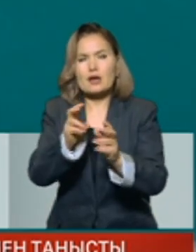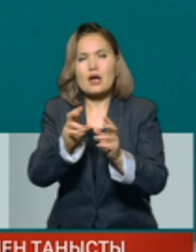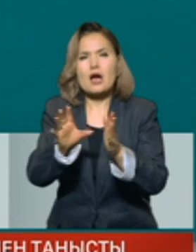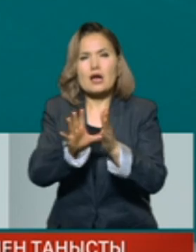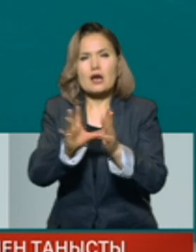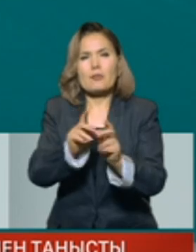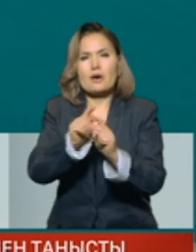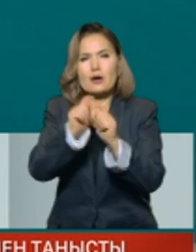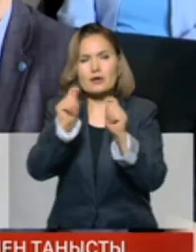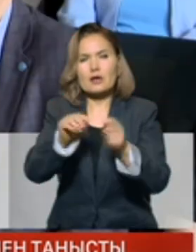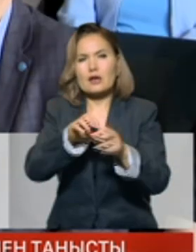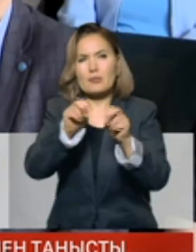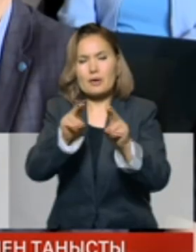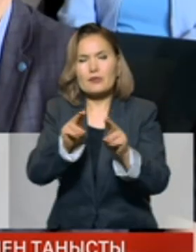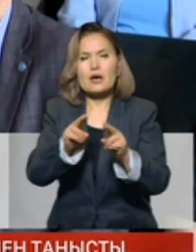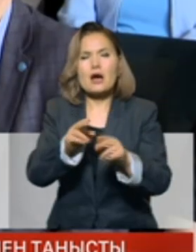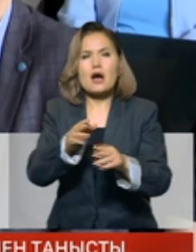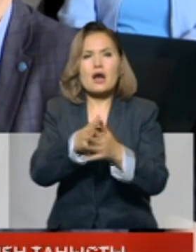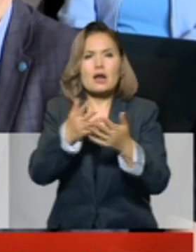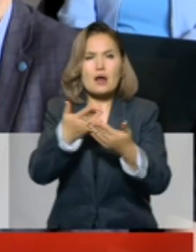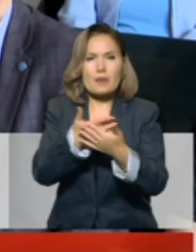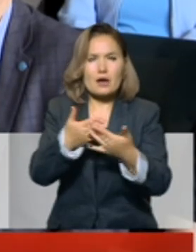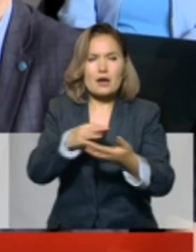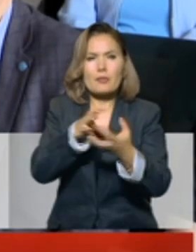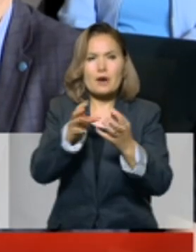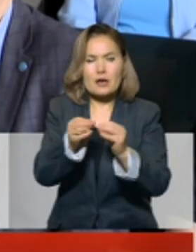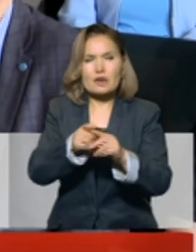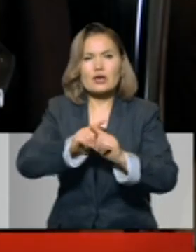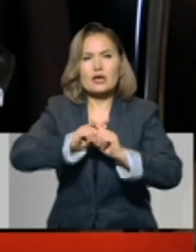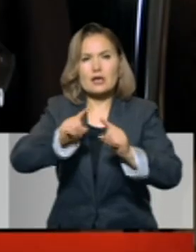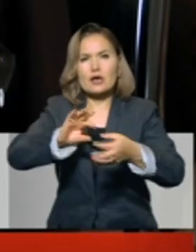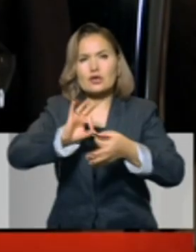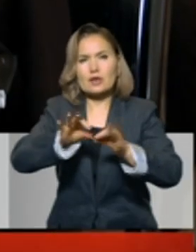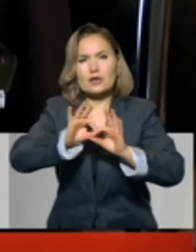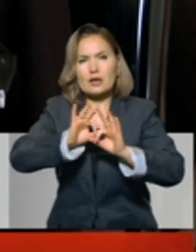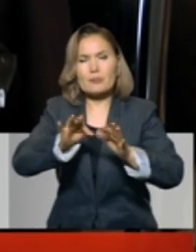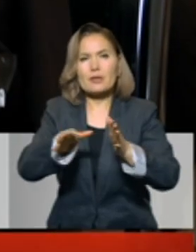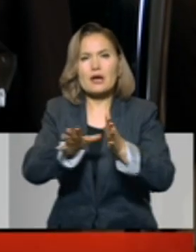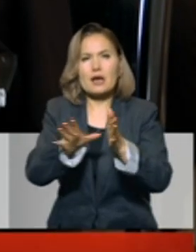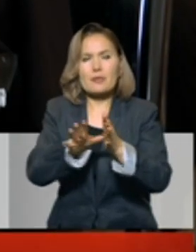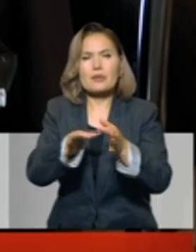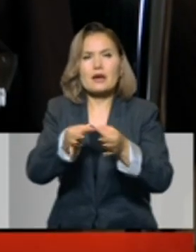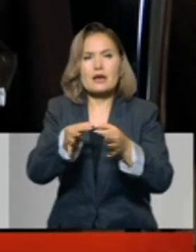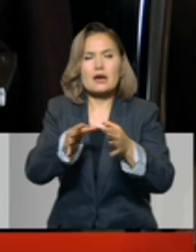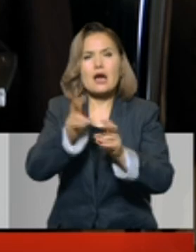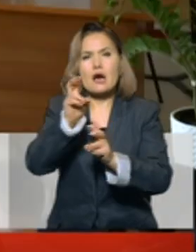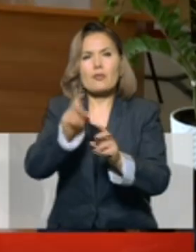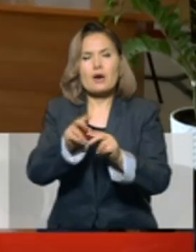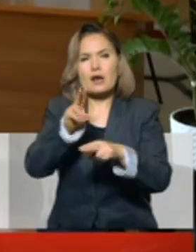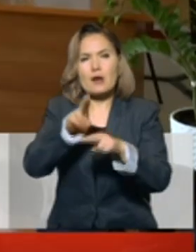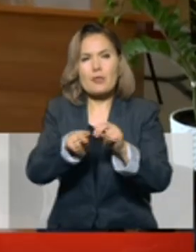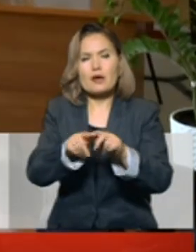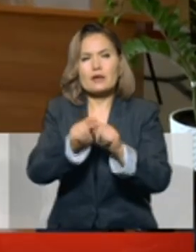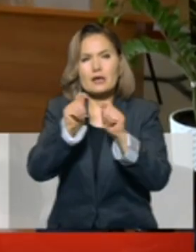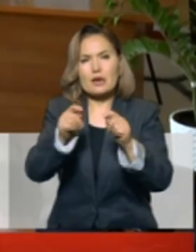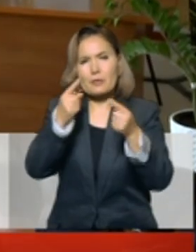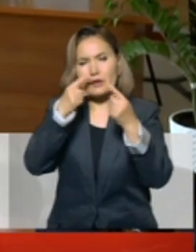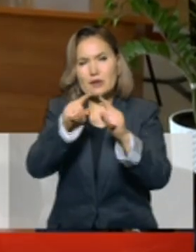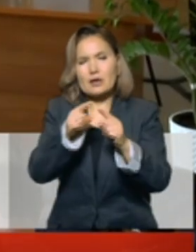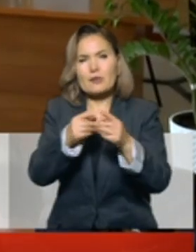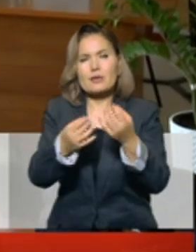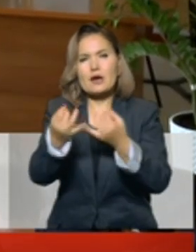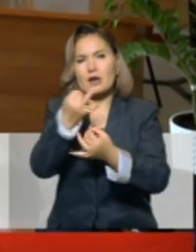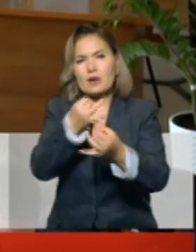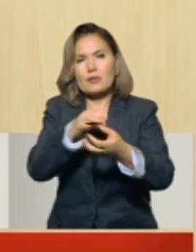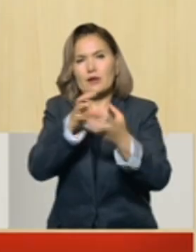саланың мамандары жиында реакторлардың алуан түрлері мен олардың ерекшеліктеріне тоқталды. Атом электростанцияларын салу технологияларды да